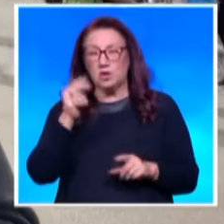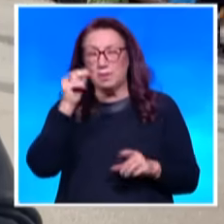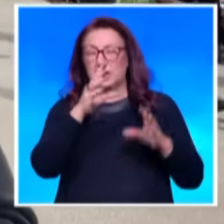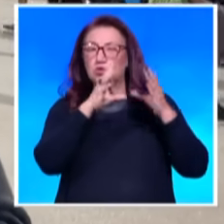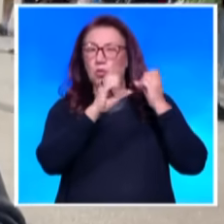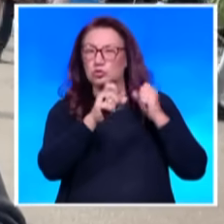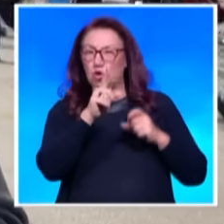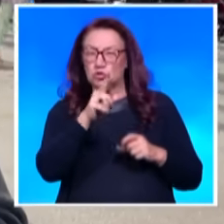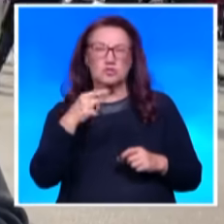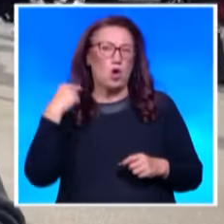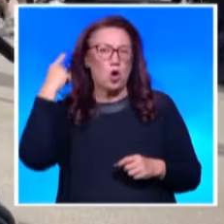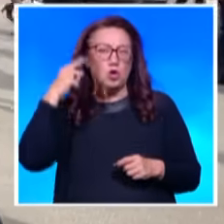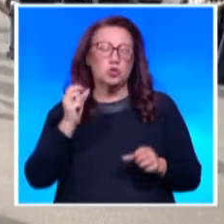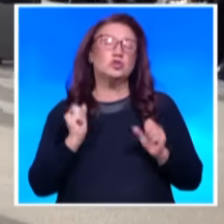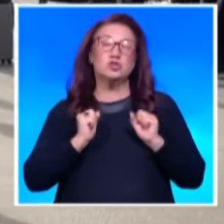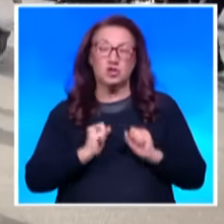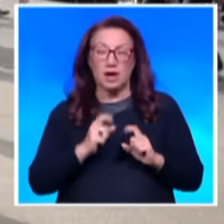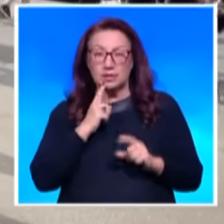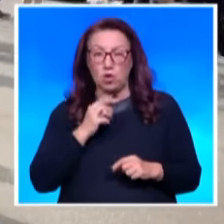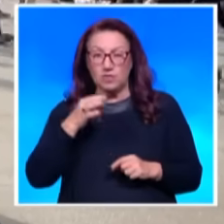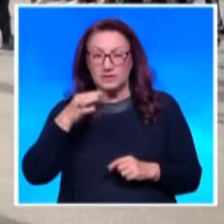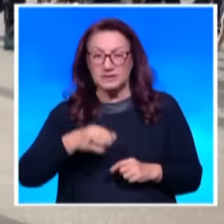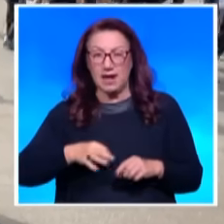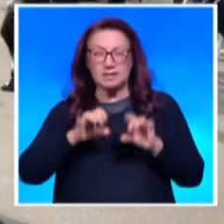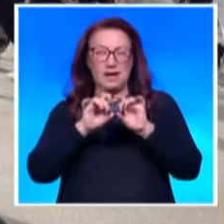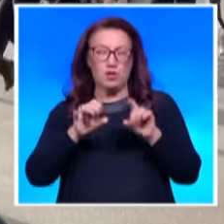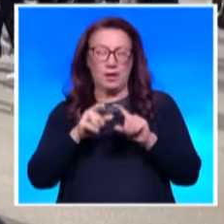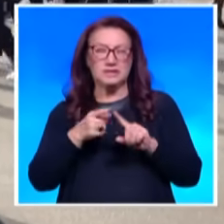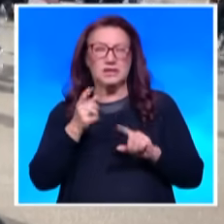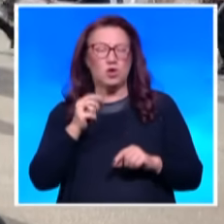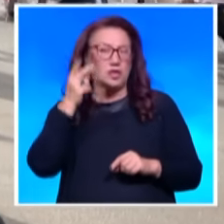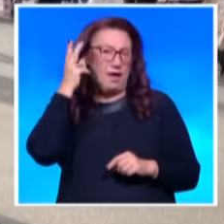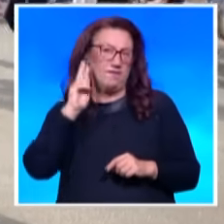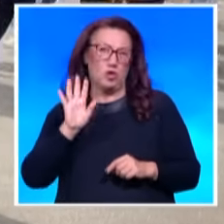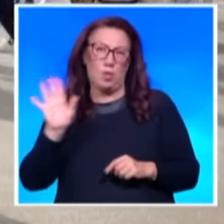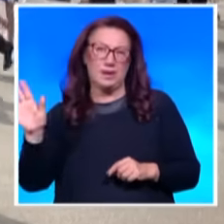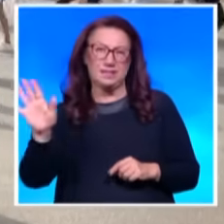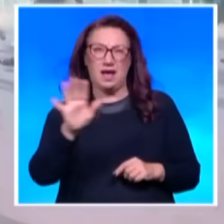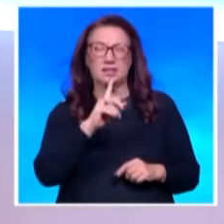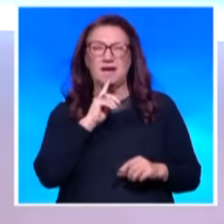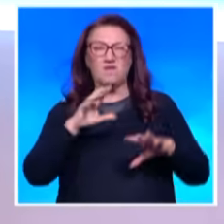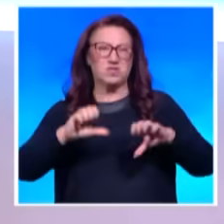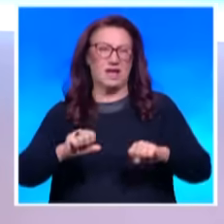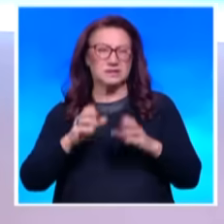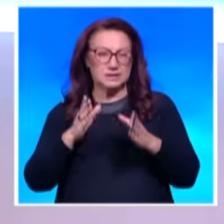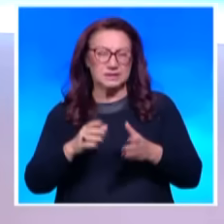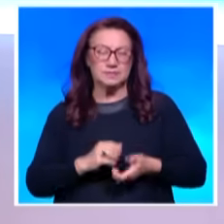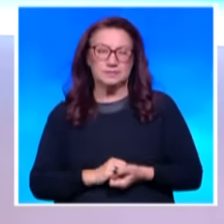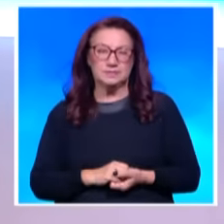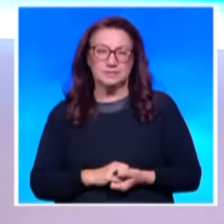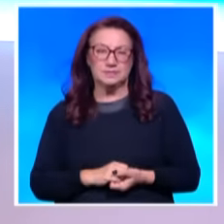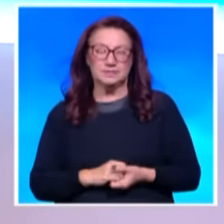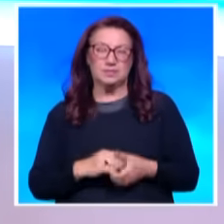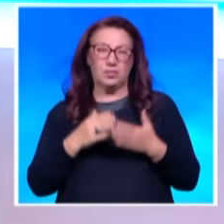официална информация от британските власти, за което са отправили и такова запитване. Колеги! Благодарим ти,